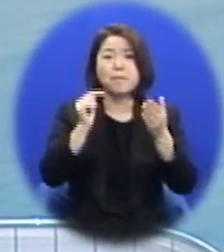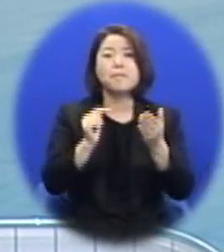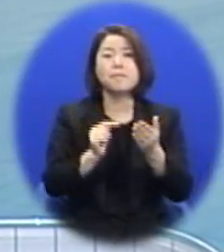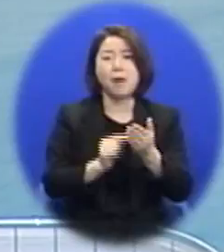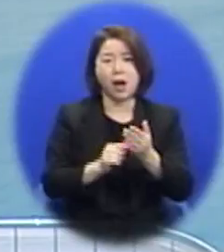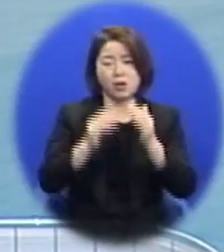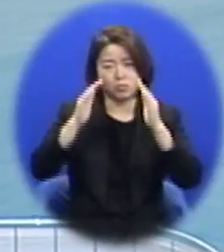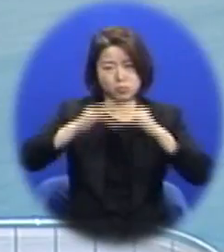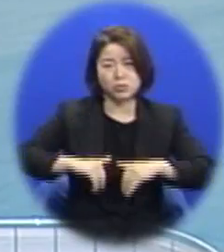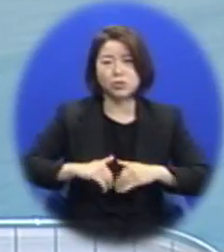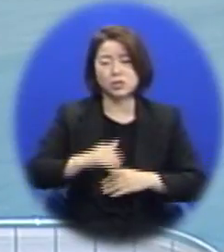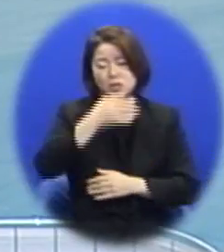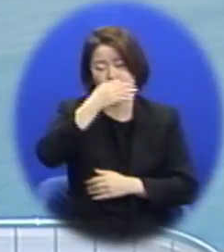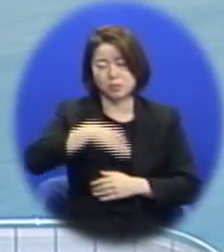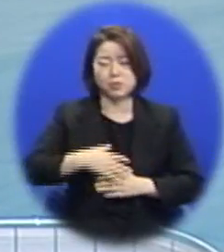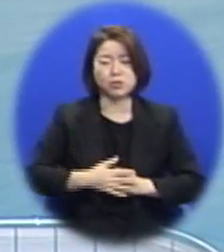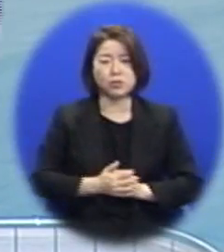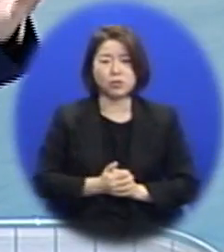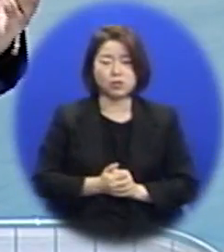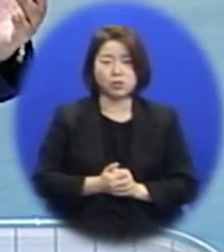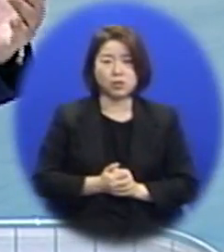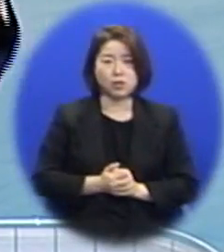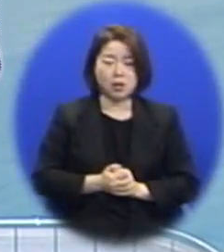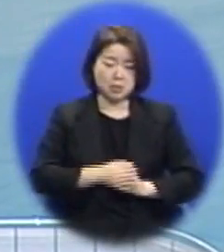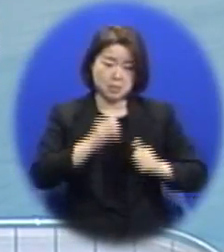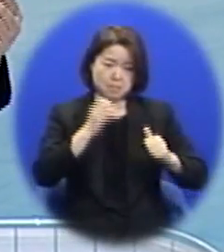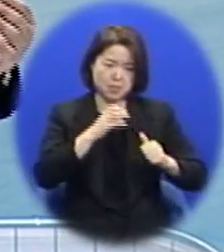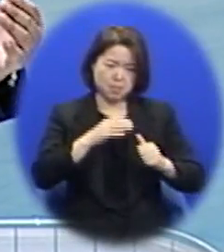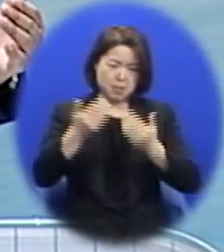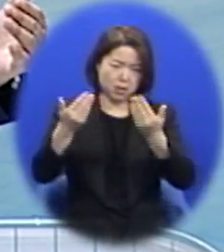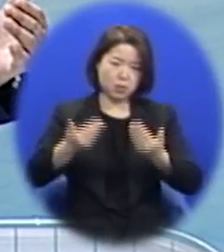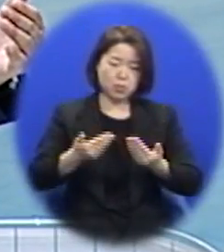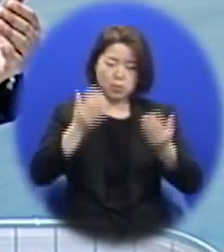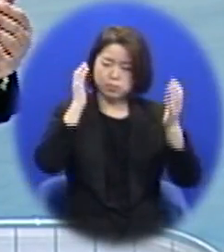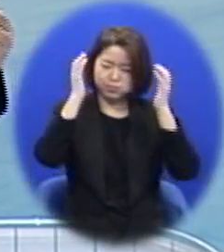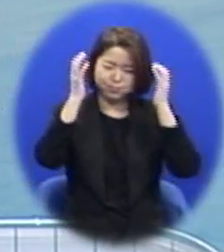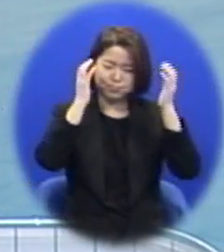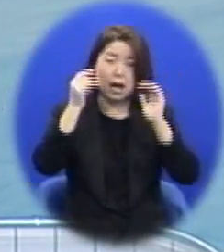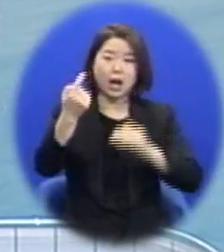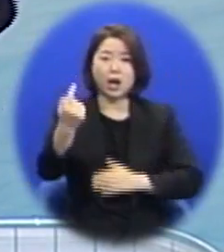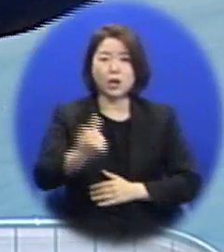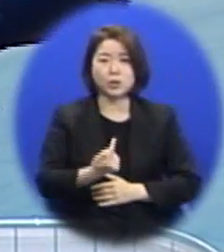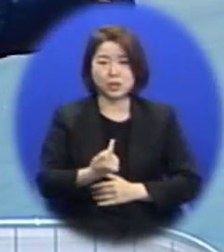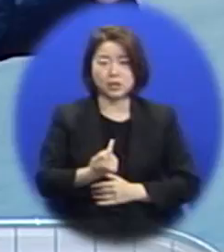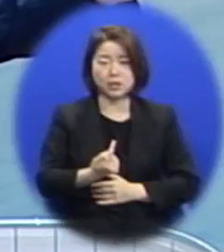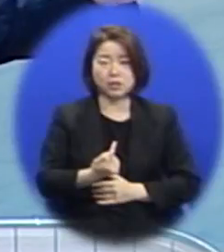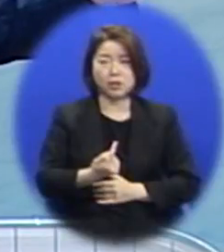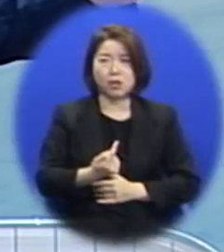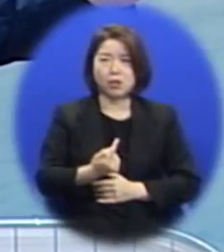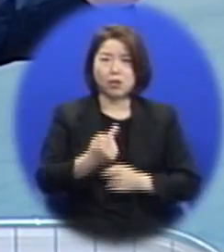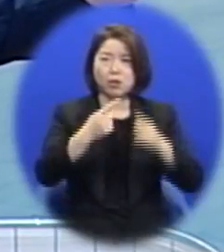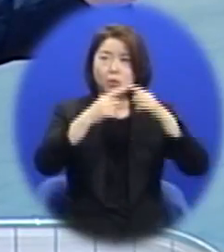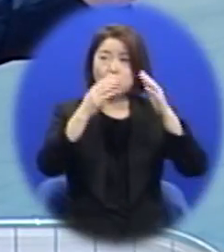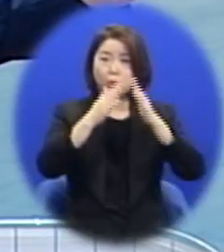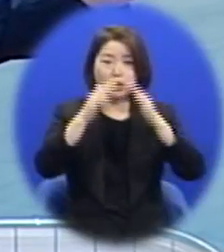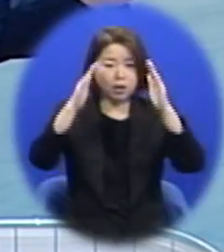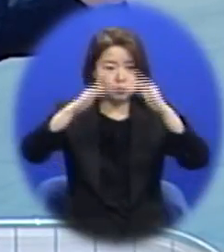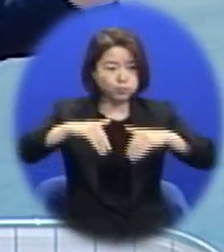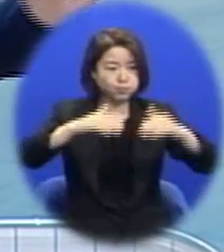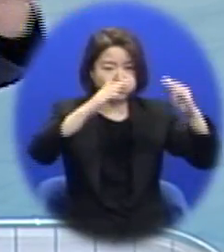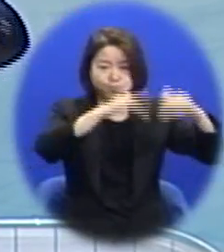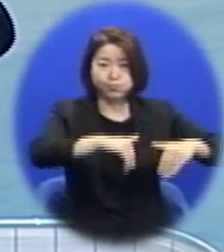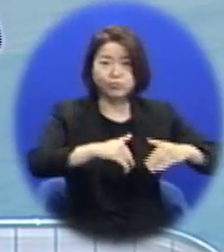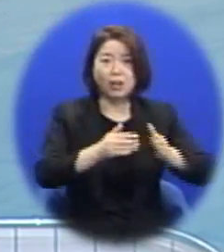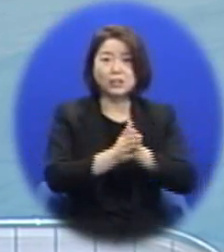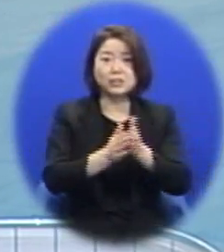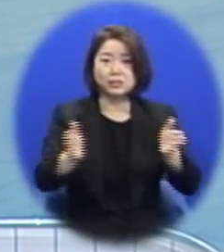마음이 무너진 거예요. 핍박이 오고 환란이 오니까 교회들이 무너지기 시작했어요.